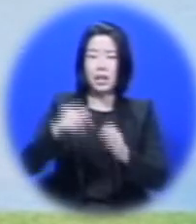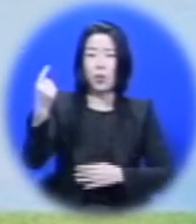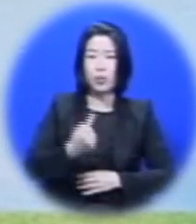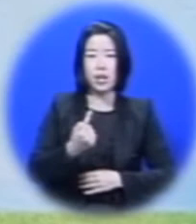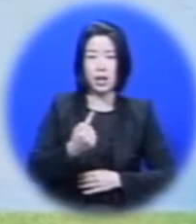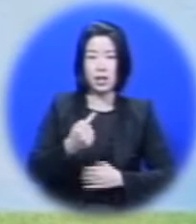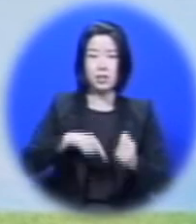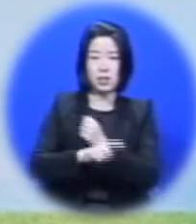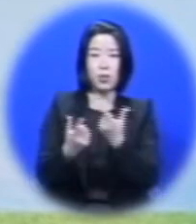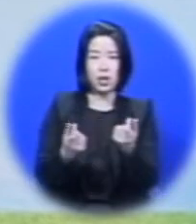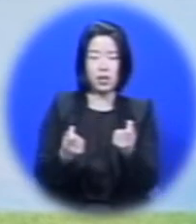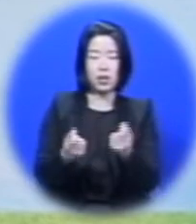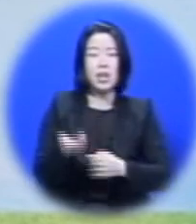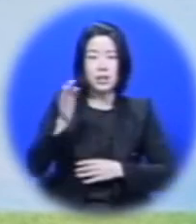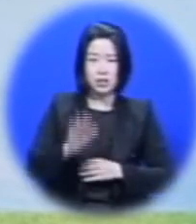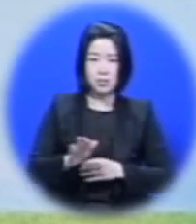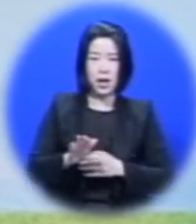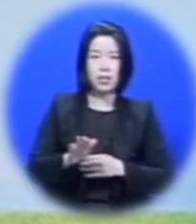거예요. 그렇지만